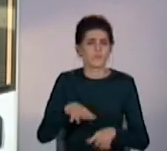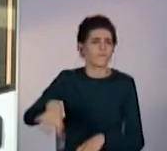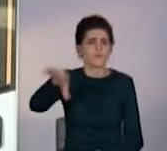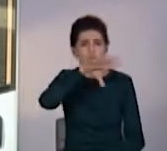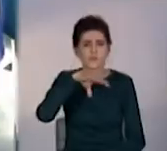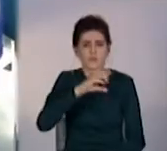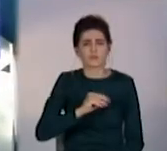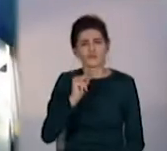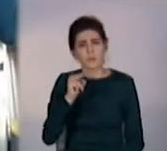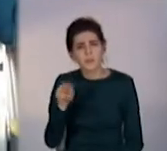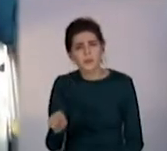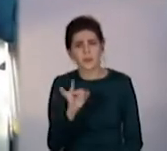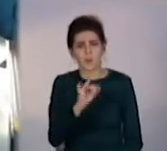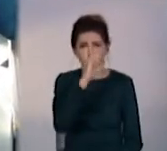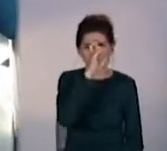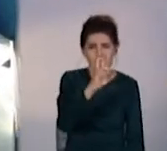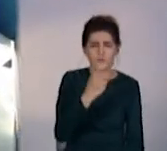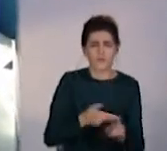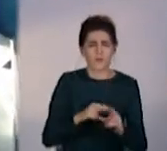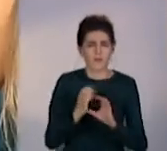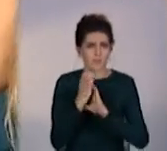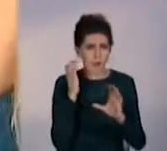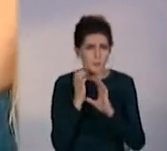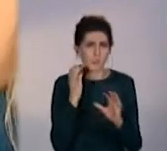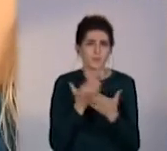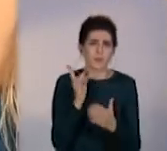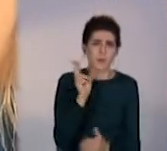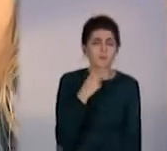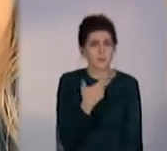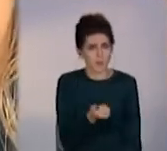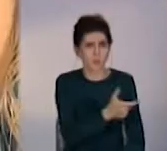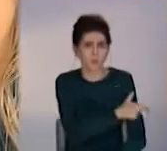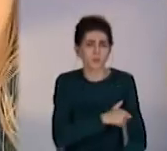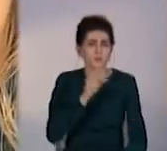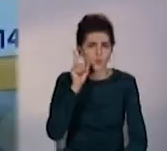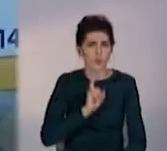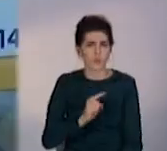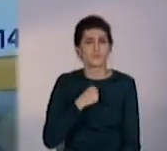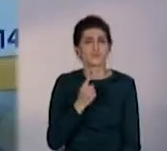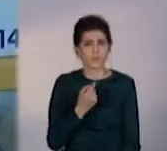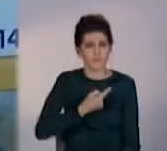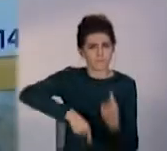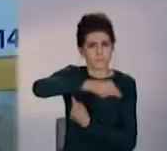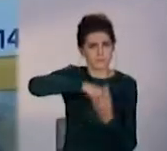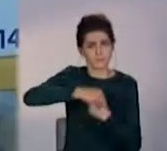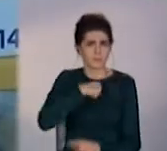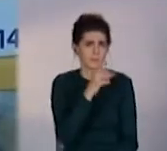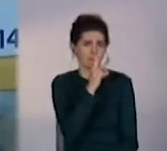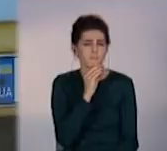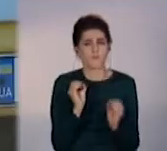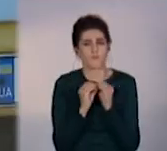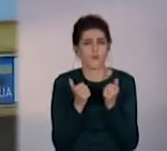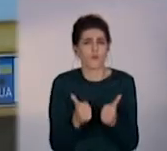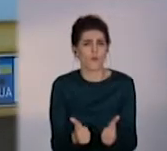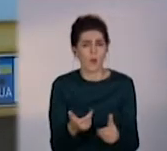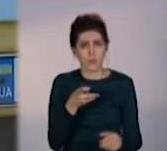та приватного транспорту. Кондукторка Тетяна цьому була б лише рада. Від виторгу залежить її зарплата. А зараз, каже жінка, за